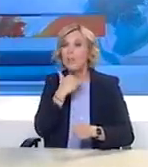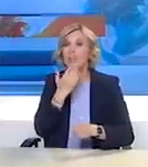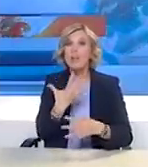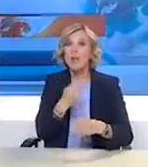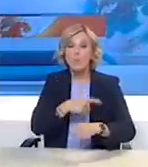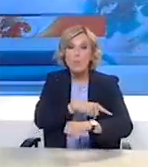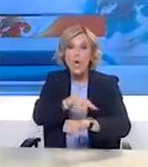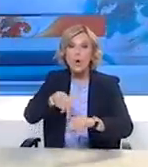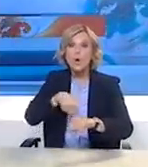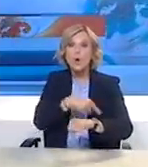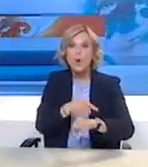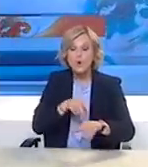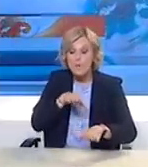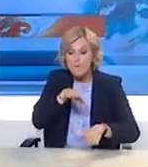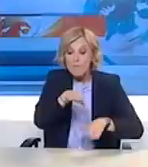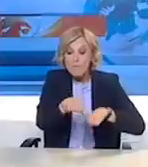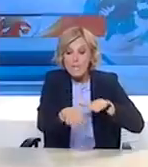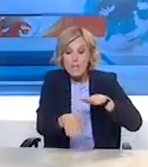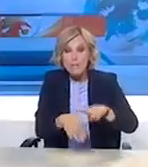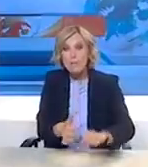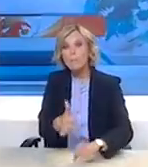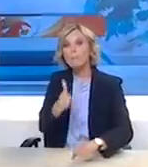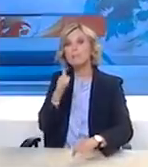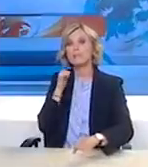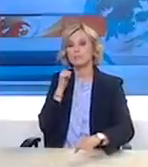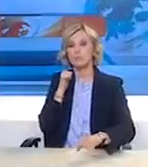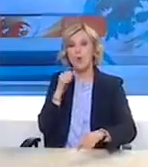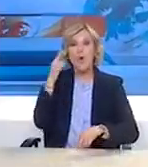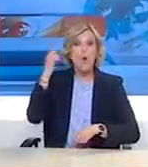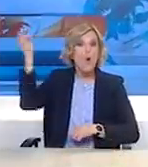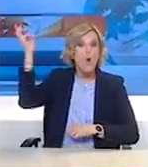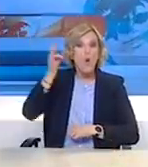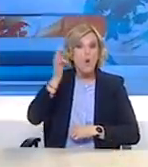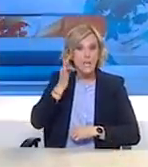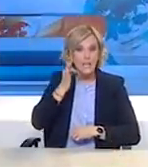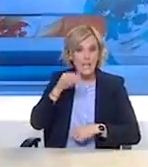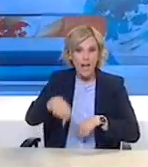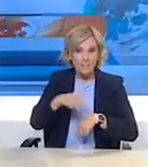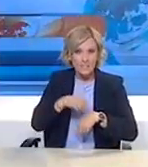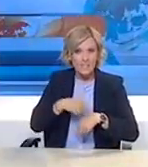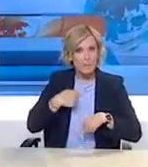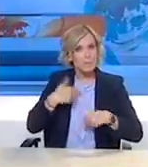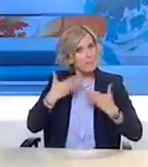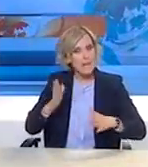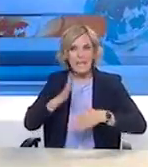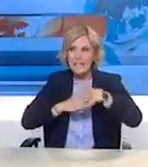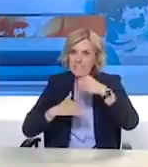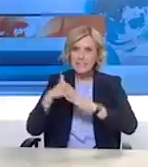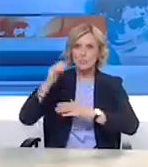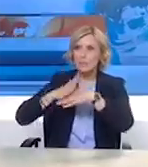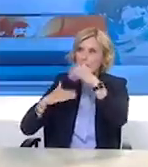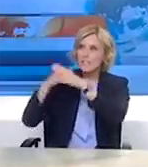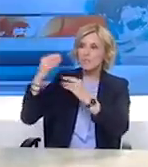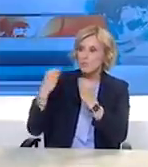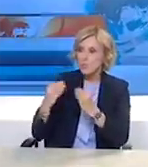κανένα περιθώριο να κάνουμε βήμα από το βασικό μας δόγμα, από την λογική που λέει ότι ό,τι έχουμε χτίσει μέχρι τώρα δεν πρέπει σε καμία περίπτωση να το